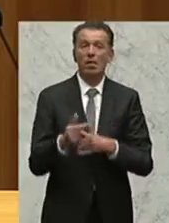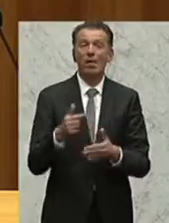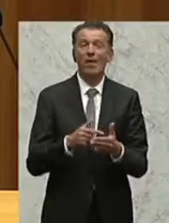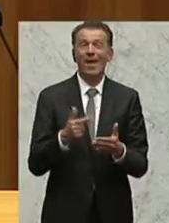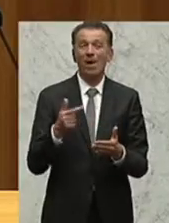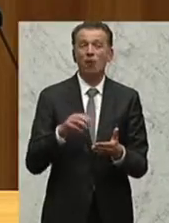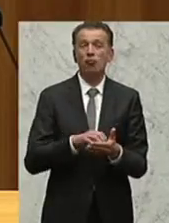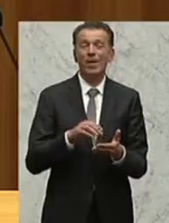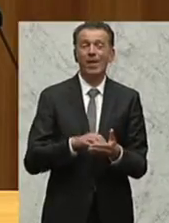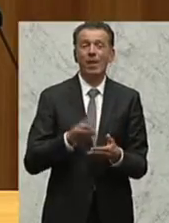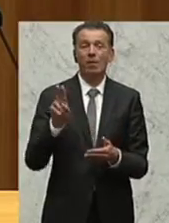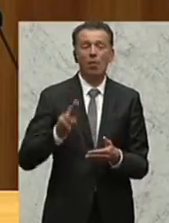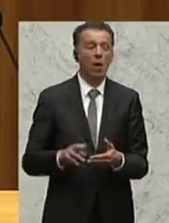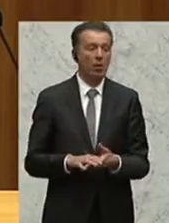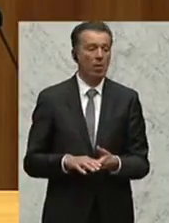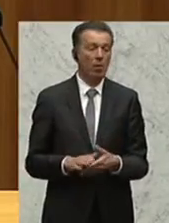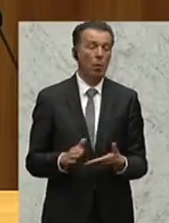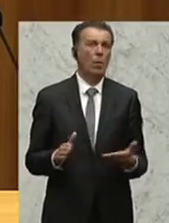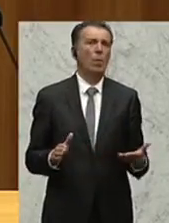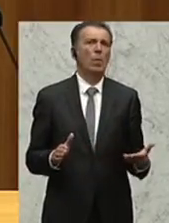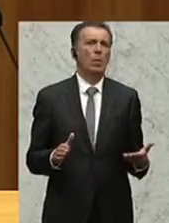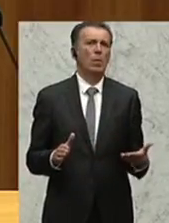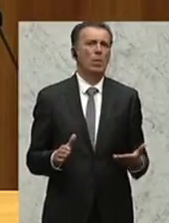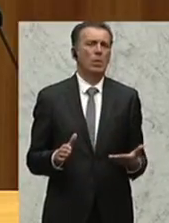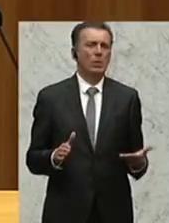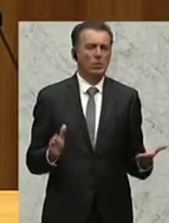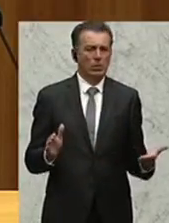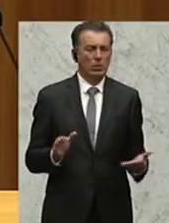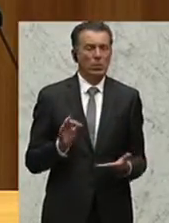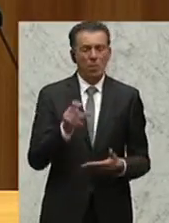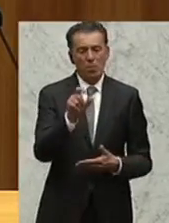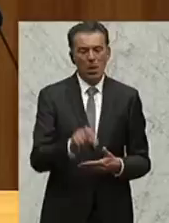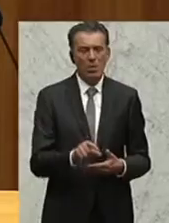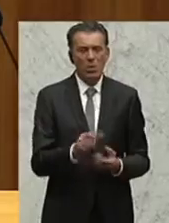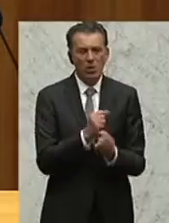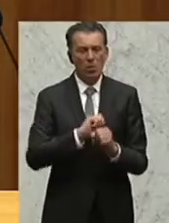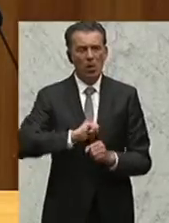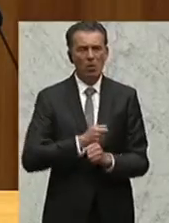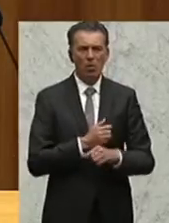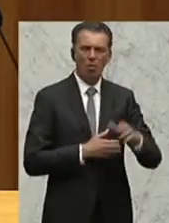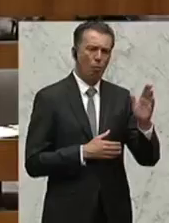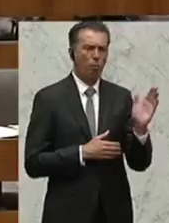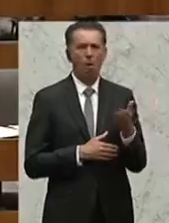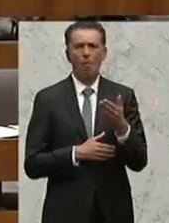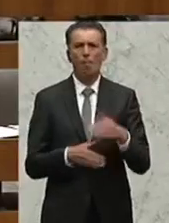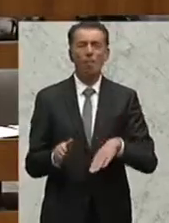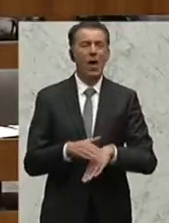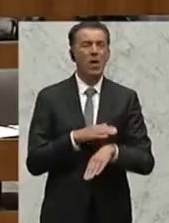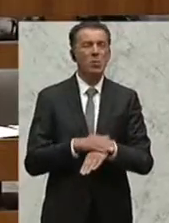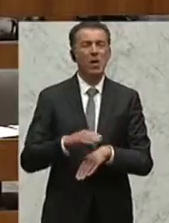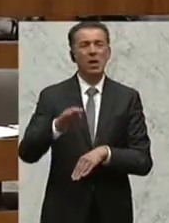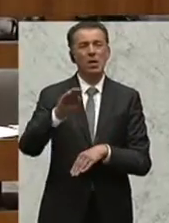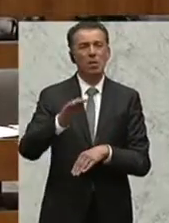Vorarlbergs. Ein Schlag ins Gesicht, wie ich meine, jedes Demokraten. In der Bezirksstadt Bludenz zum Beispiel wurde